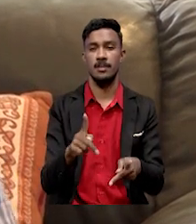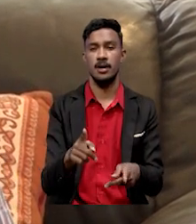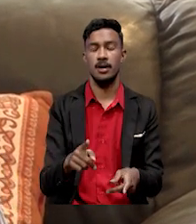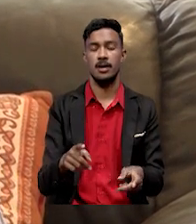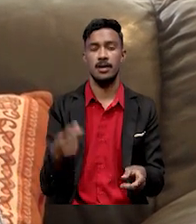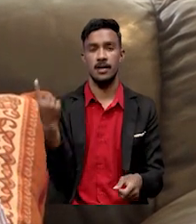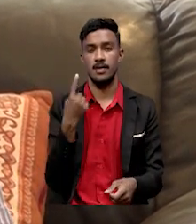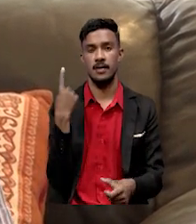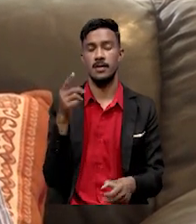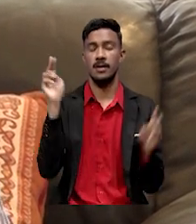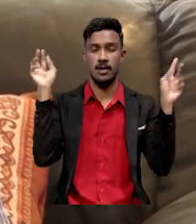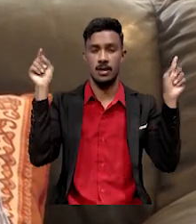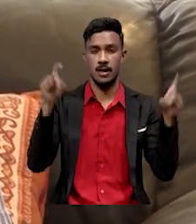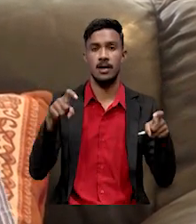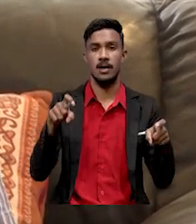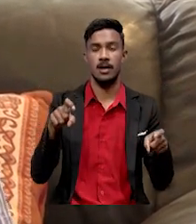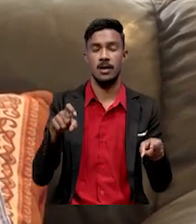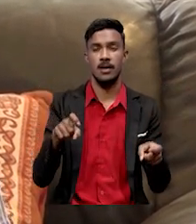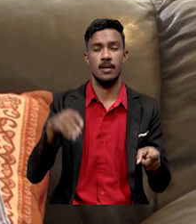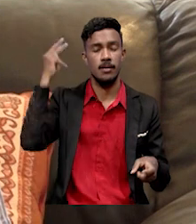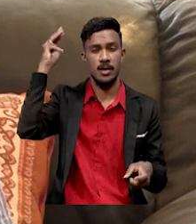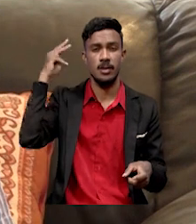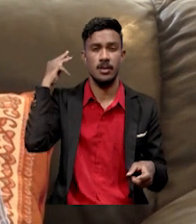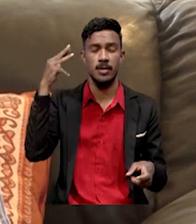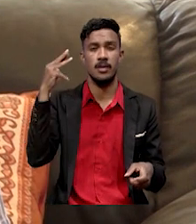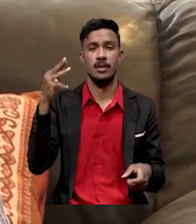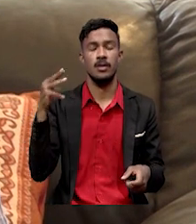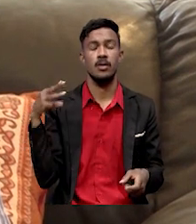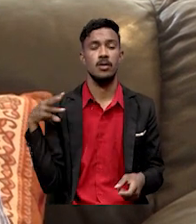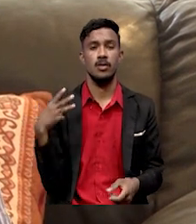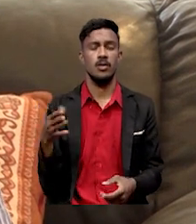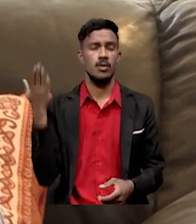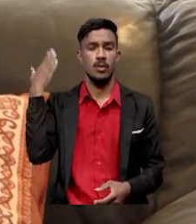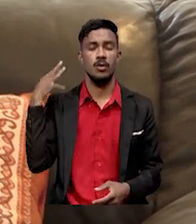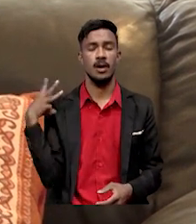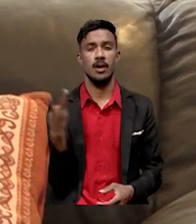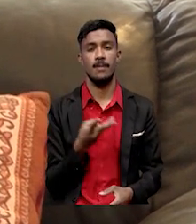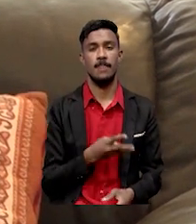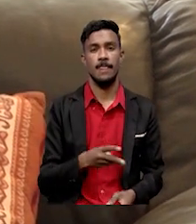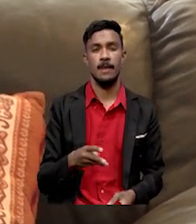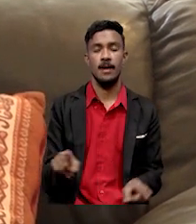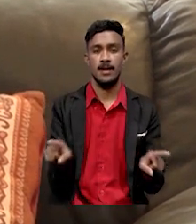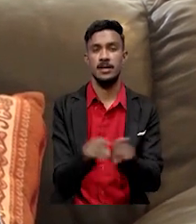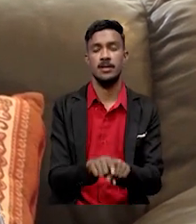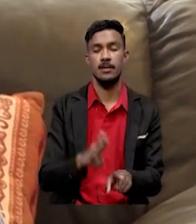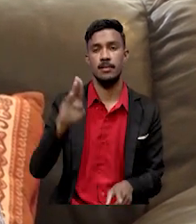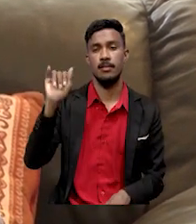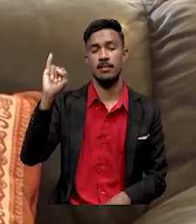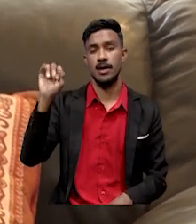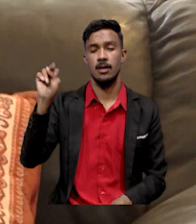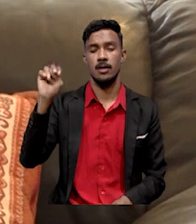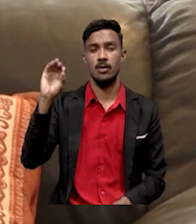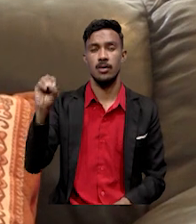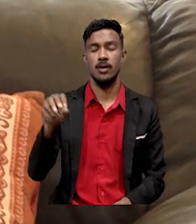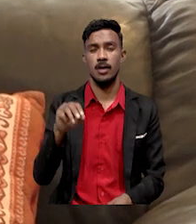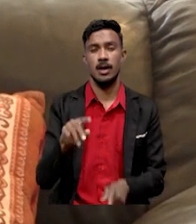tinggi. Hasil unik liu kali ni mentalidade baino. Unik am sikik ni emang baino. Baino emang dah saya nak perta kelas, saya ni ni lebih